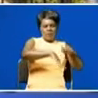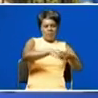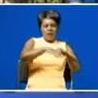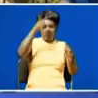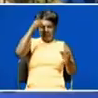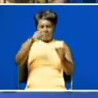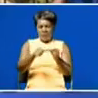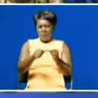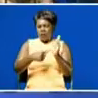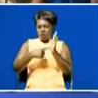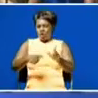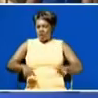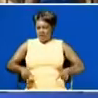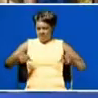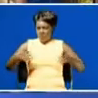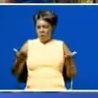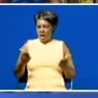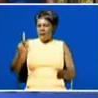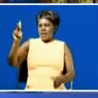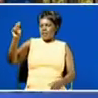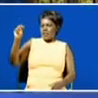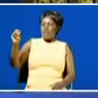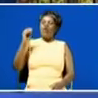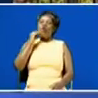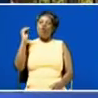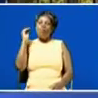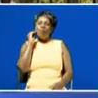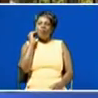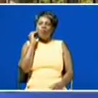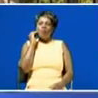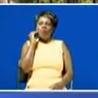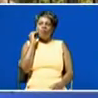kumbuka itapata kupeperushwa moja kwa moja katika runinga ya KTN Home.